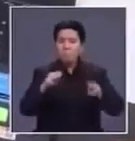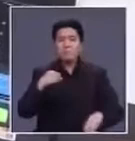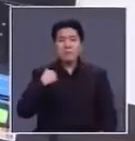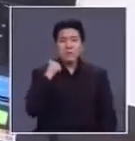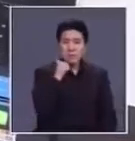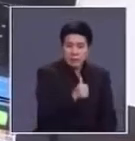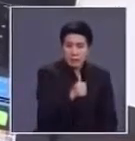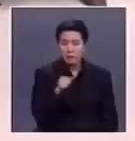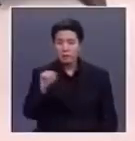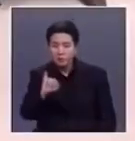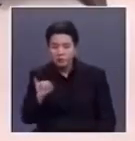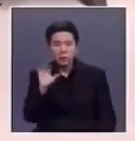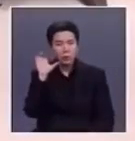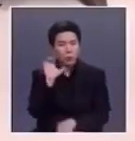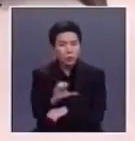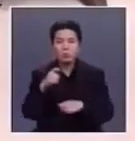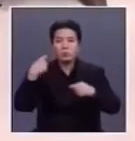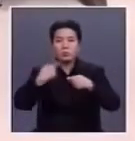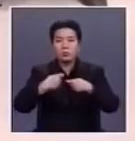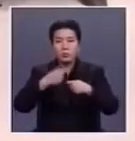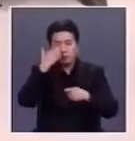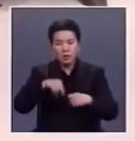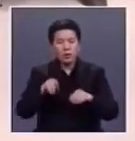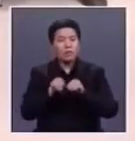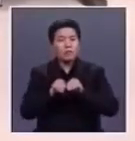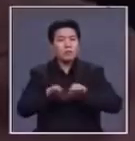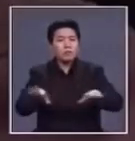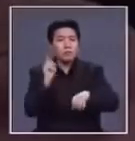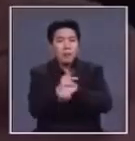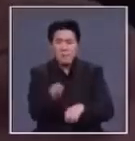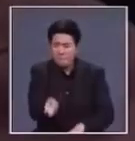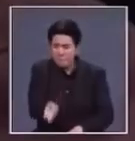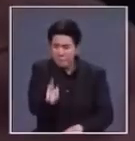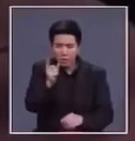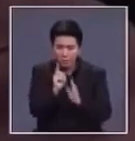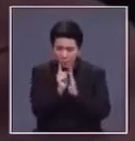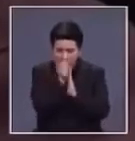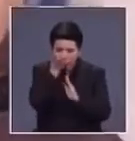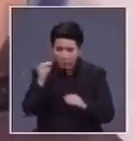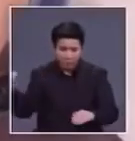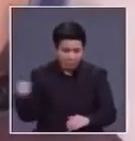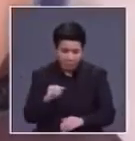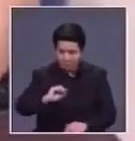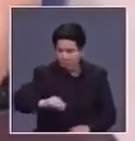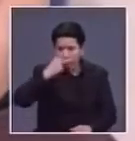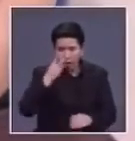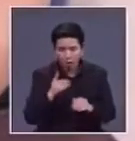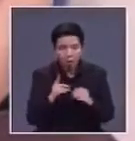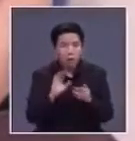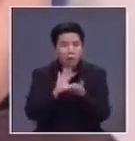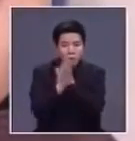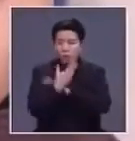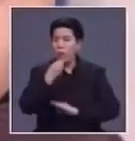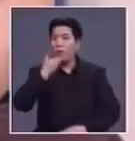ครับยากแก่การควบคุมเพราะเทคโนโลยีสารสนเทศใช้เวลาเพียงเศษหนึ่งส่วนล้านวินาทีในการพัฒนาและเปลี่ยนแปลงอยู่ต